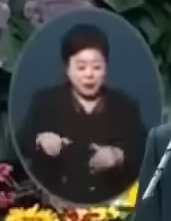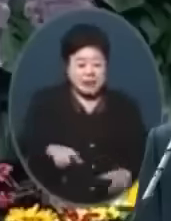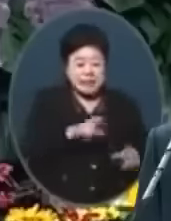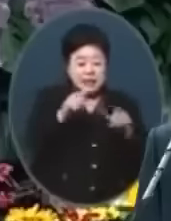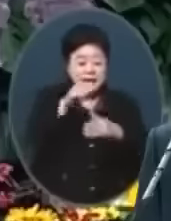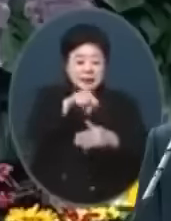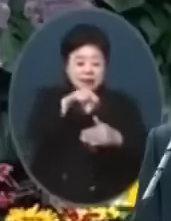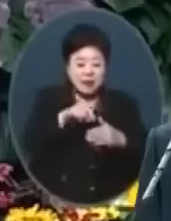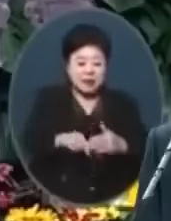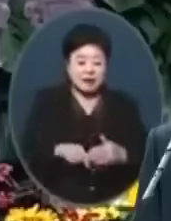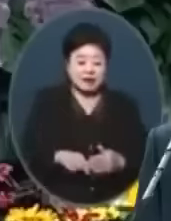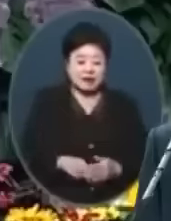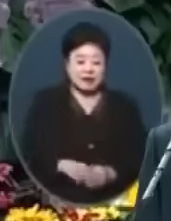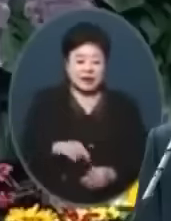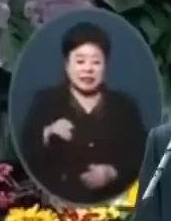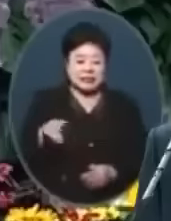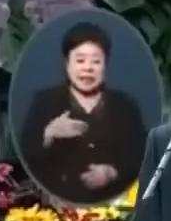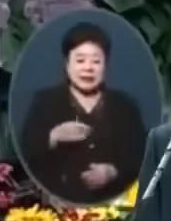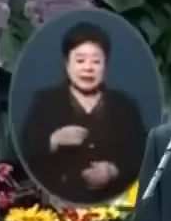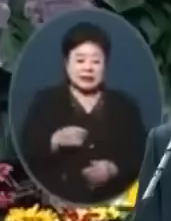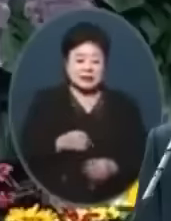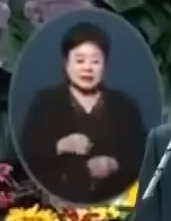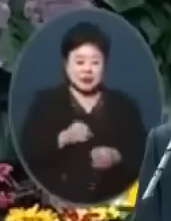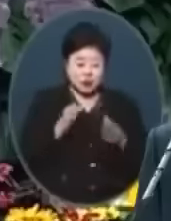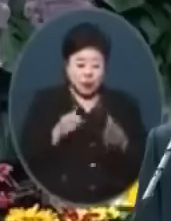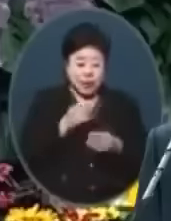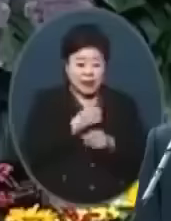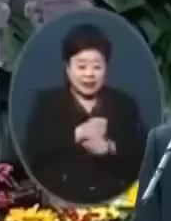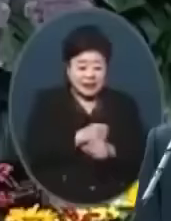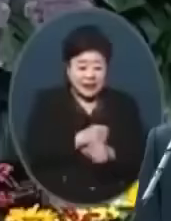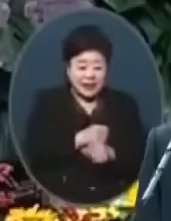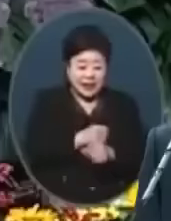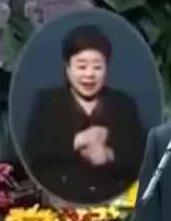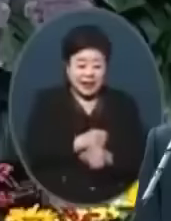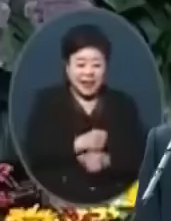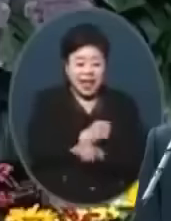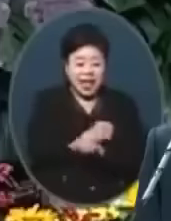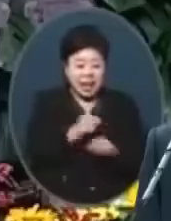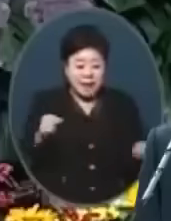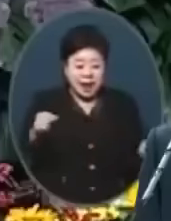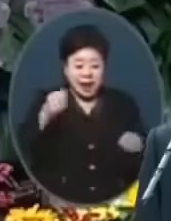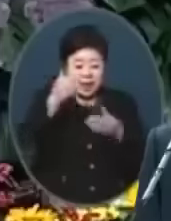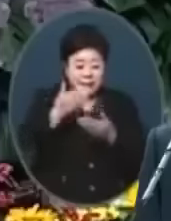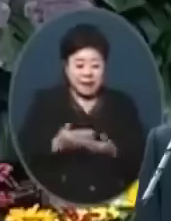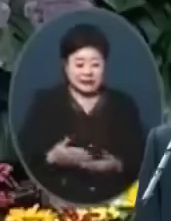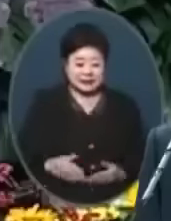생활을 430년 동안 했는데 거기에서 해방된